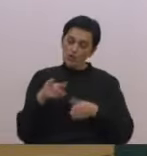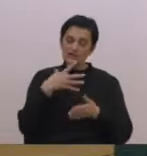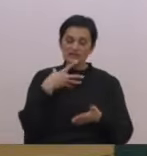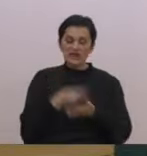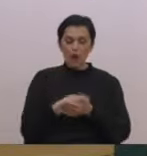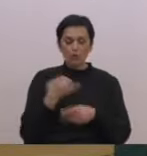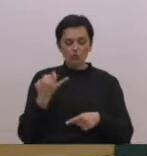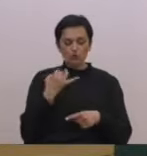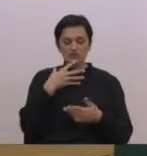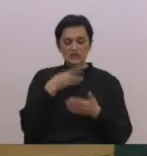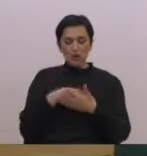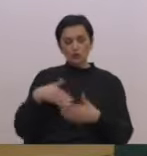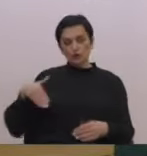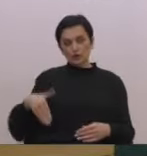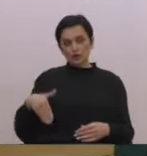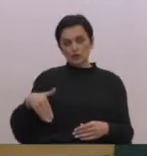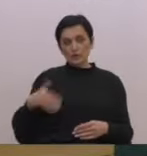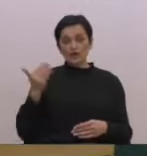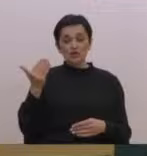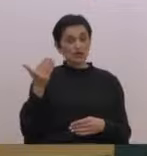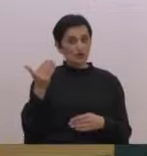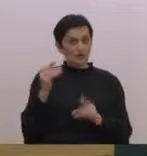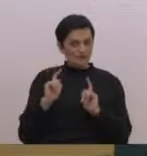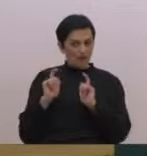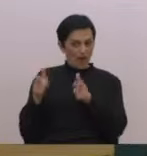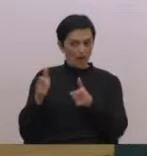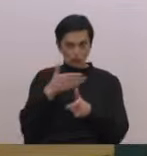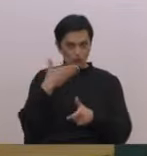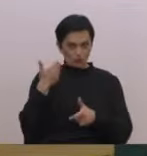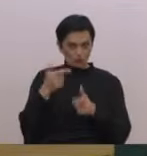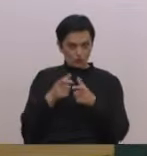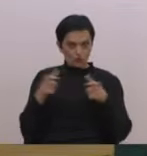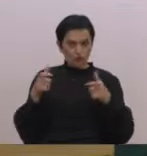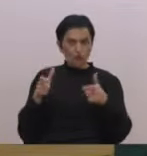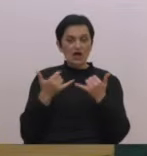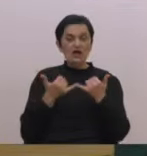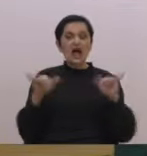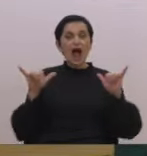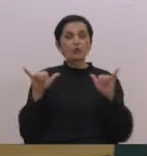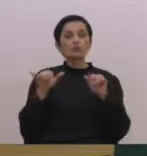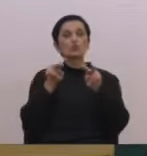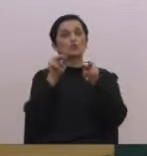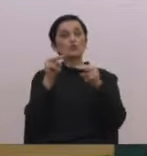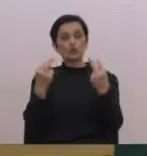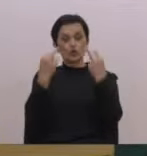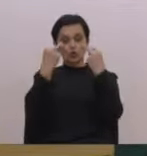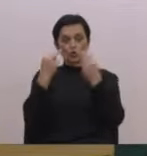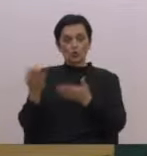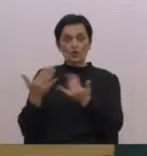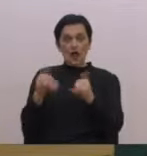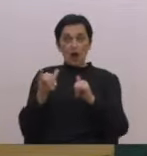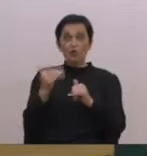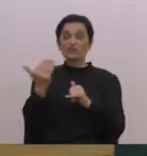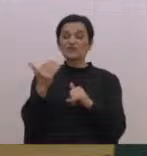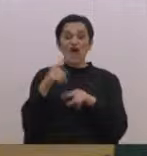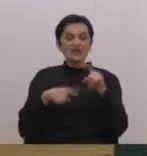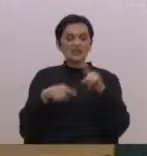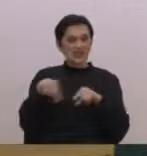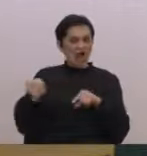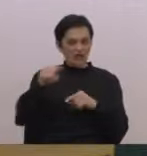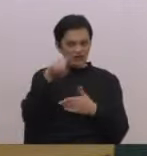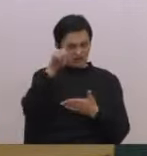ინტერესებს და საკუთარ ჯიბეს. თქვენ არ მოგდით კომუნალურები გაოცებულები რომ იყურებით? თქვენს ნათესავებში